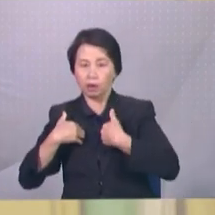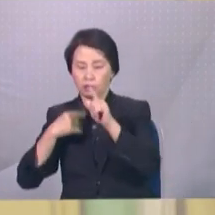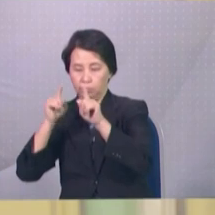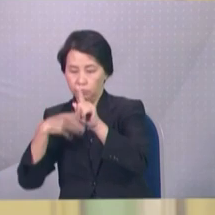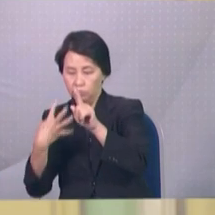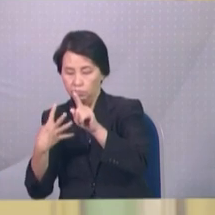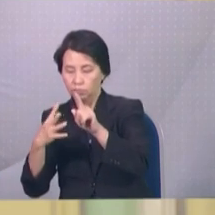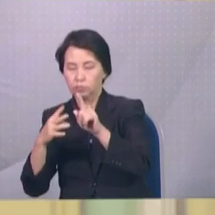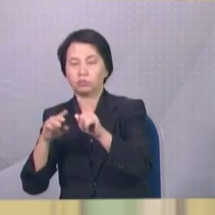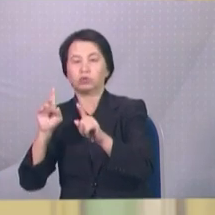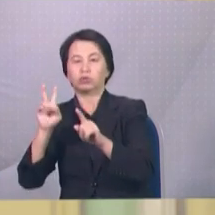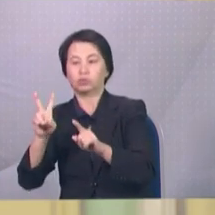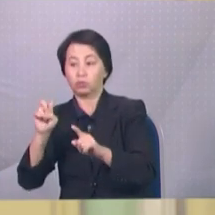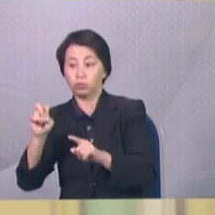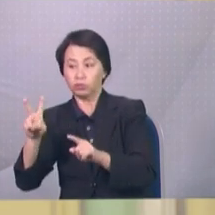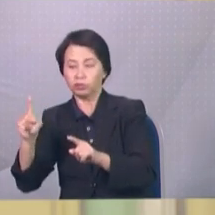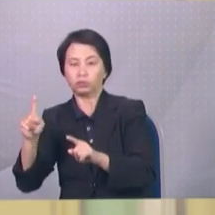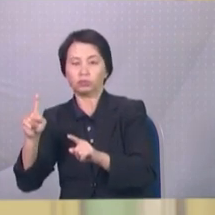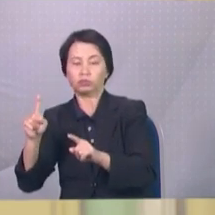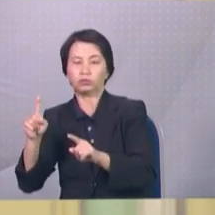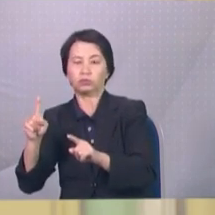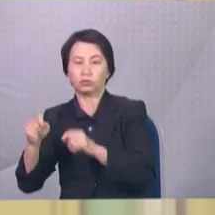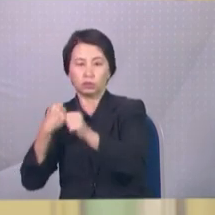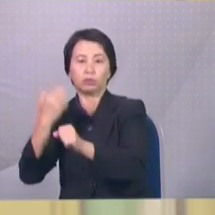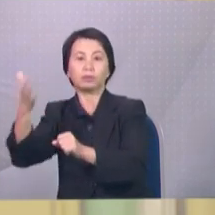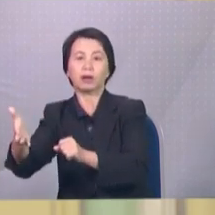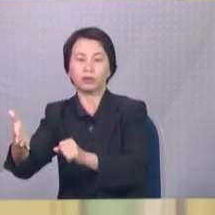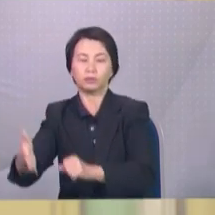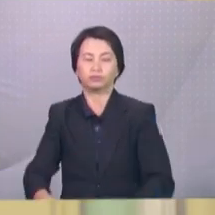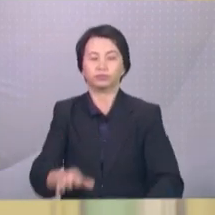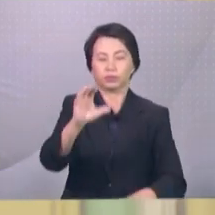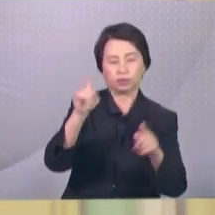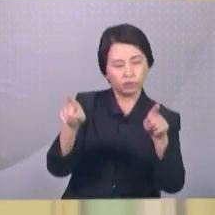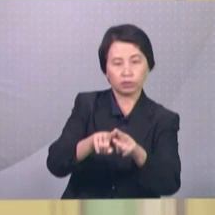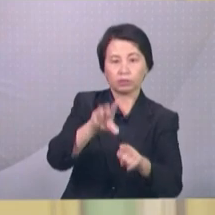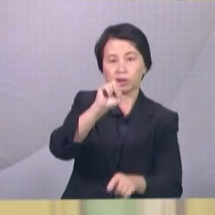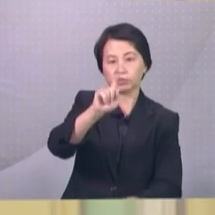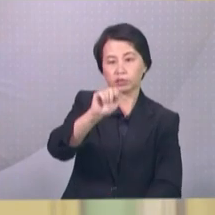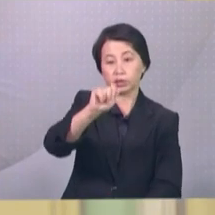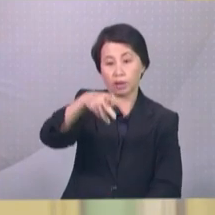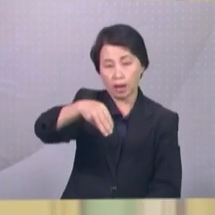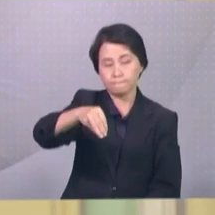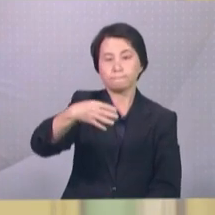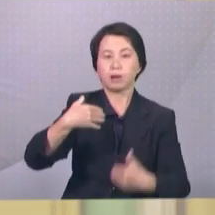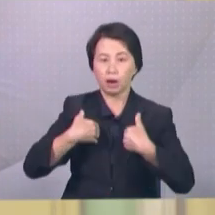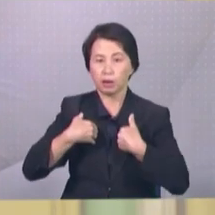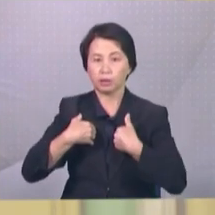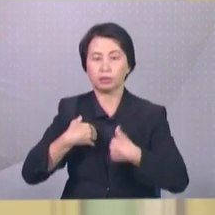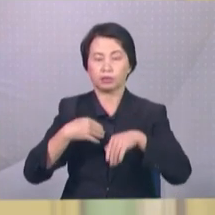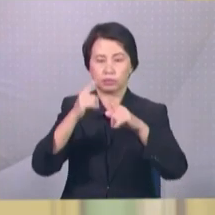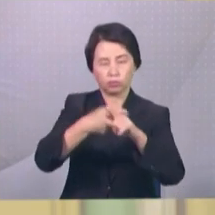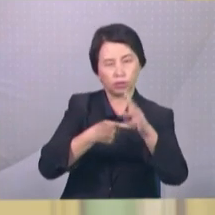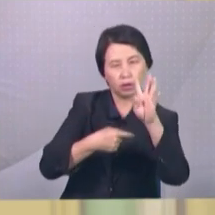pertama 2021. Peperiksaan STAM juga akan diadakan pada suku